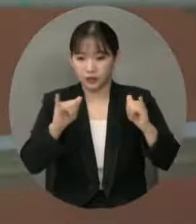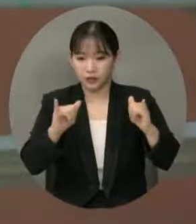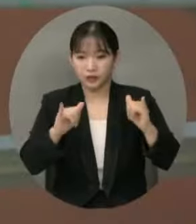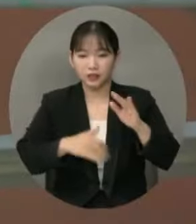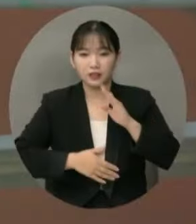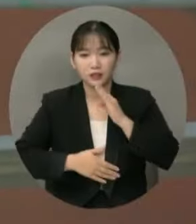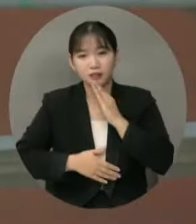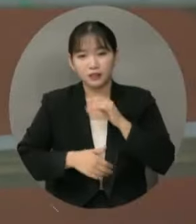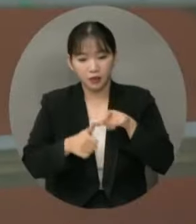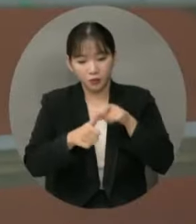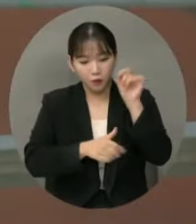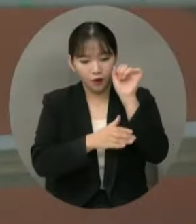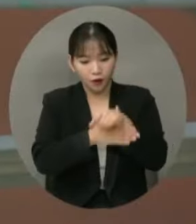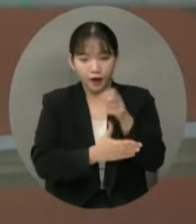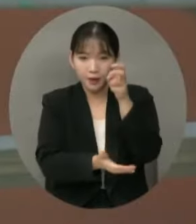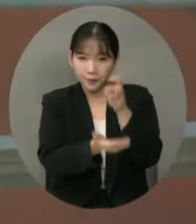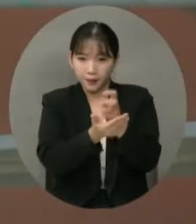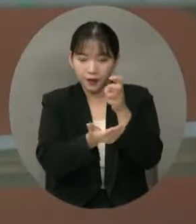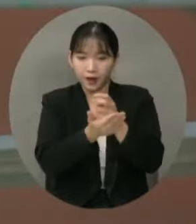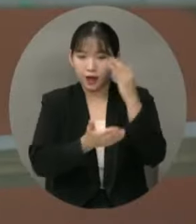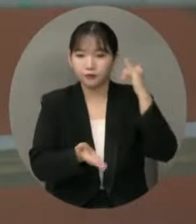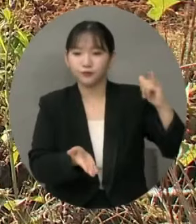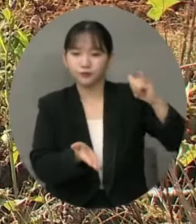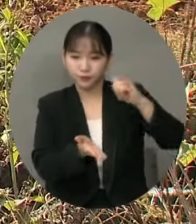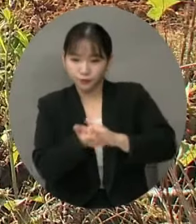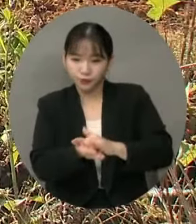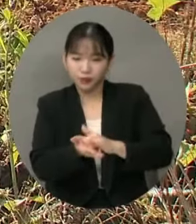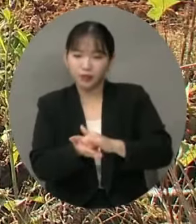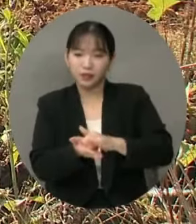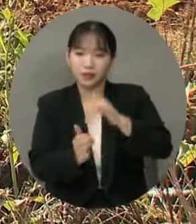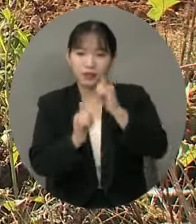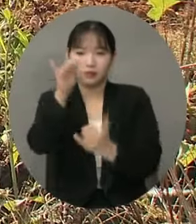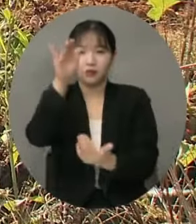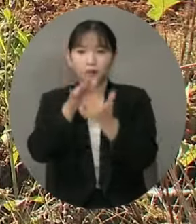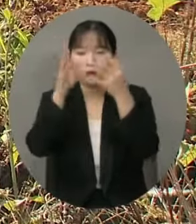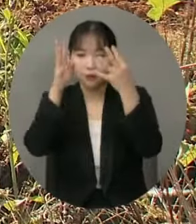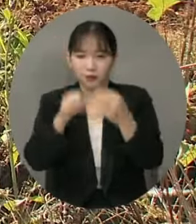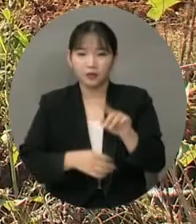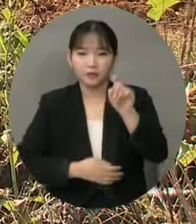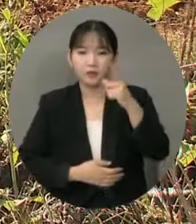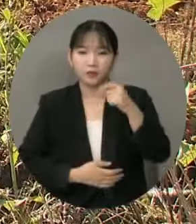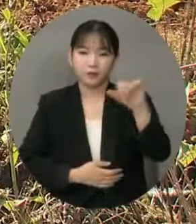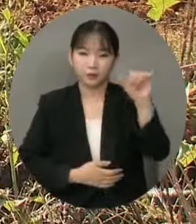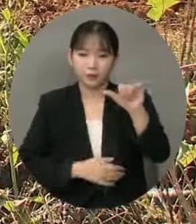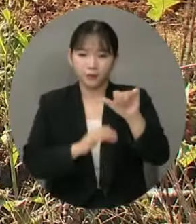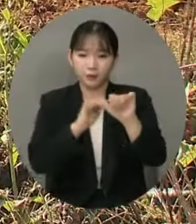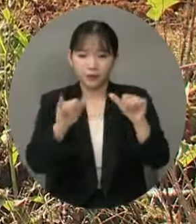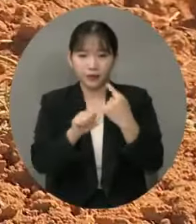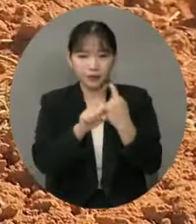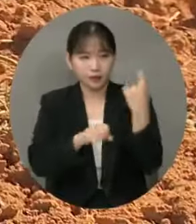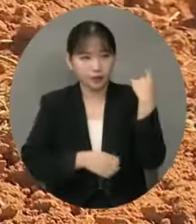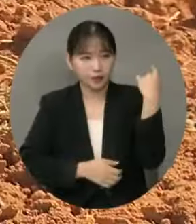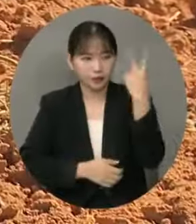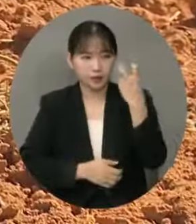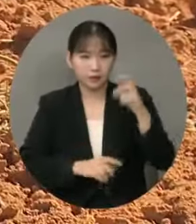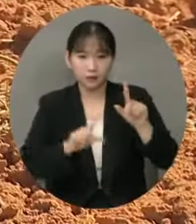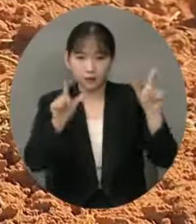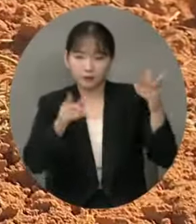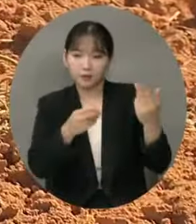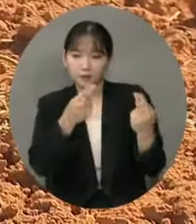실제 올해 고용허가제로 국내에 들어올 전체 외국 인력은 역대 최대인 16 5천명으로 지난